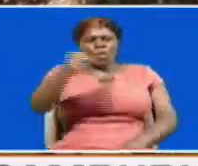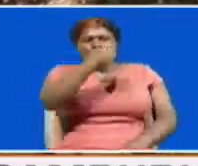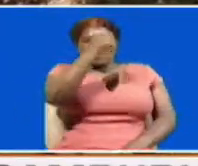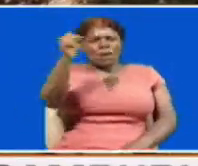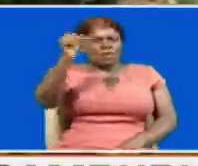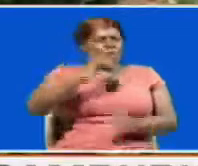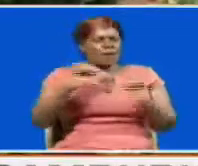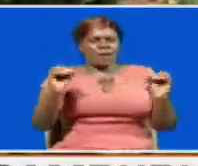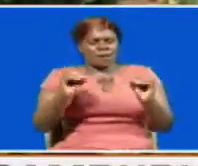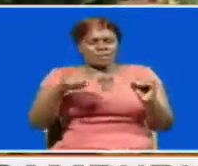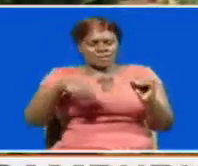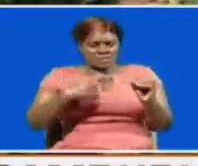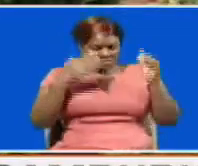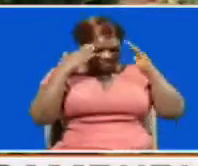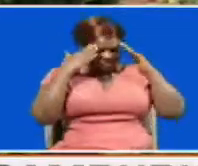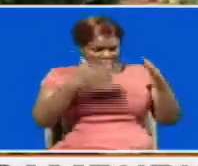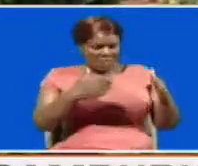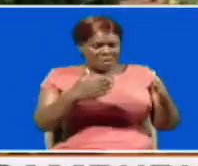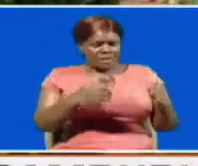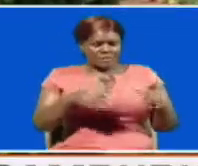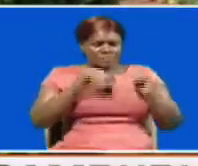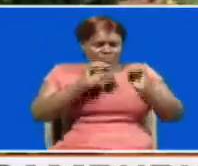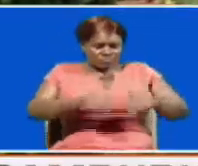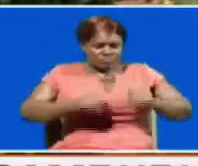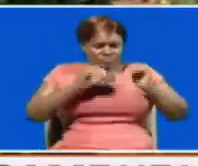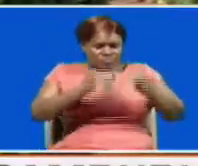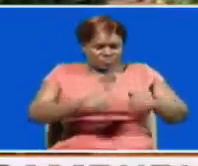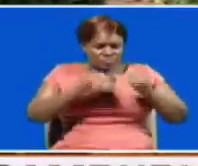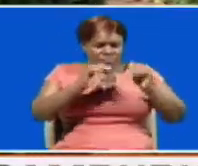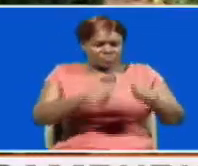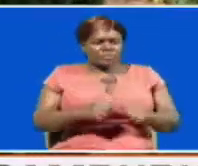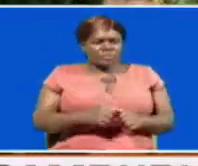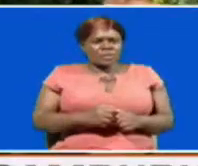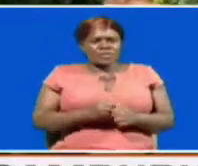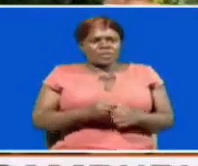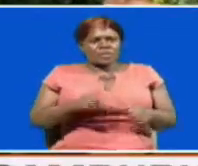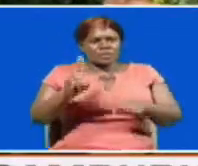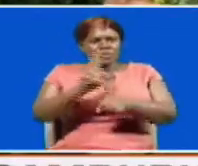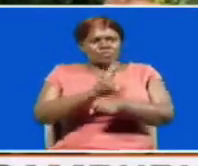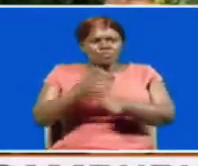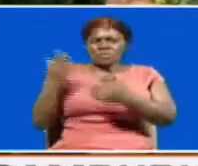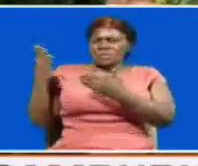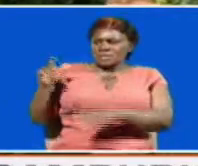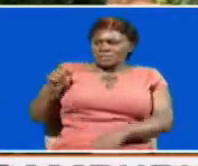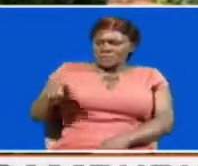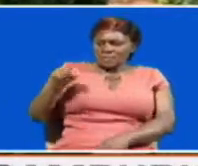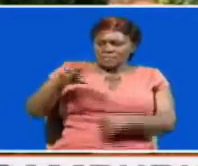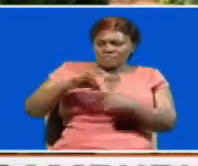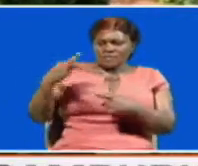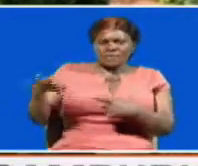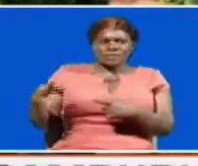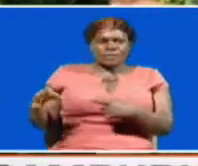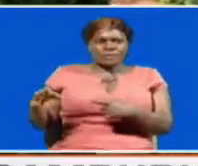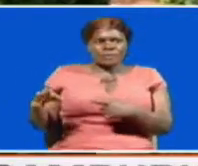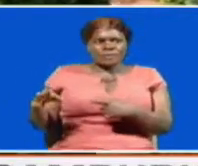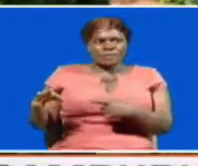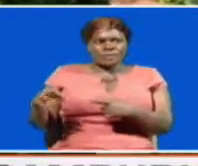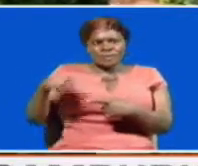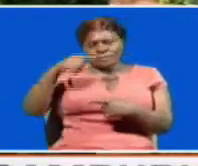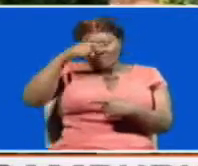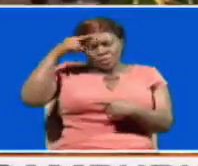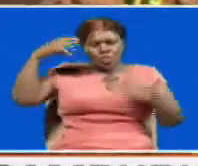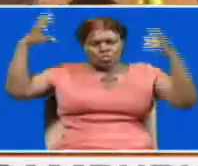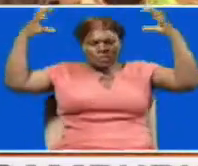kukua idola. Sasa imebidi tu ingia kwa shamba. Sasa ili ndo tumetumia jinsi ya kupanda hizi ni sababu mvua